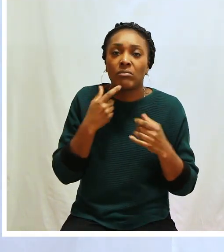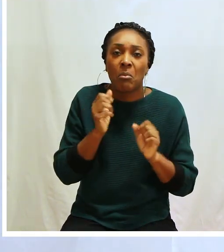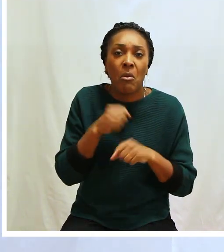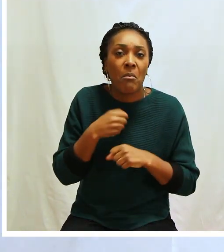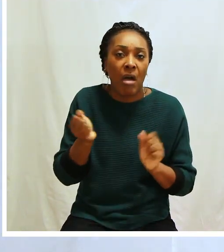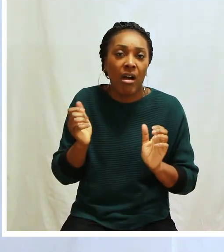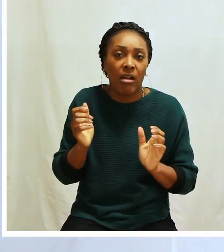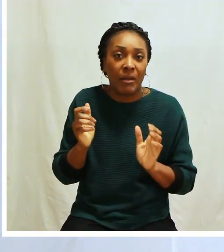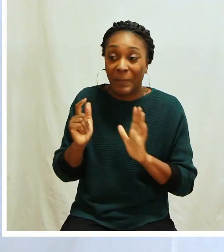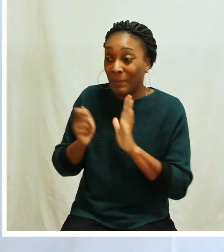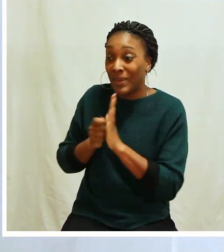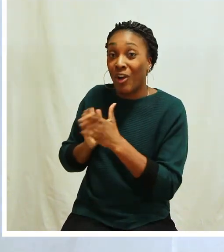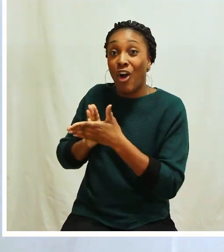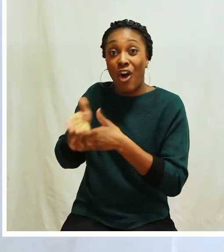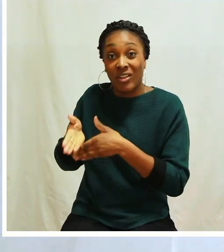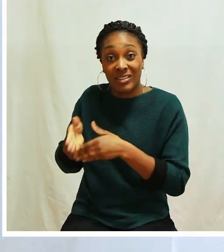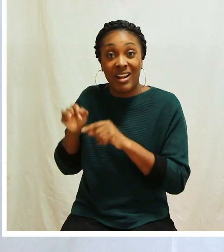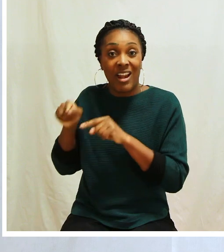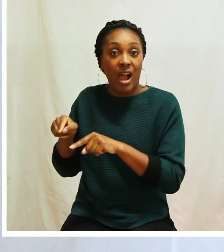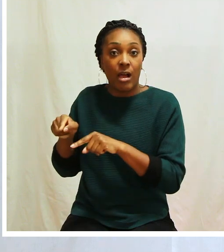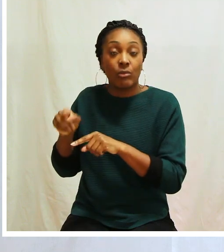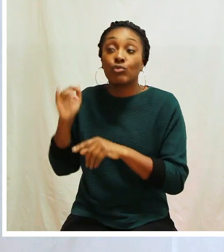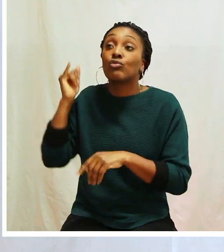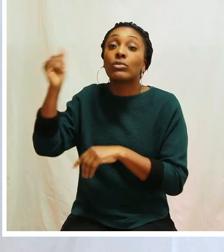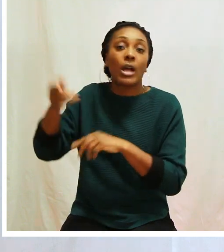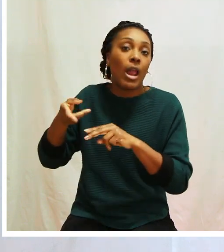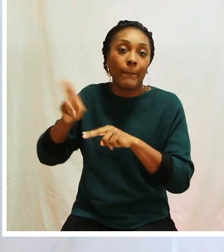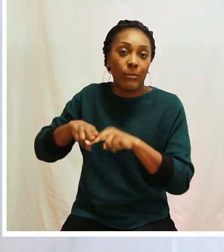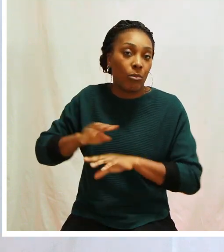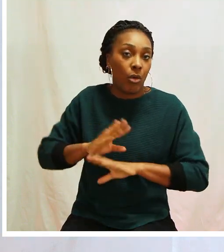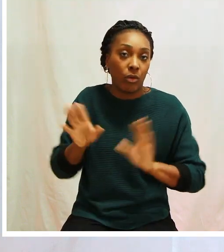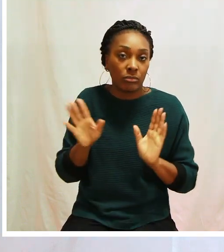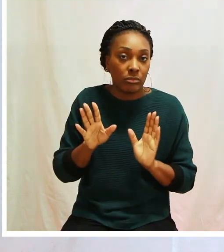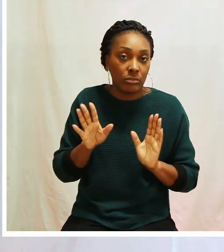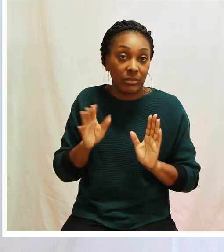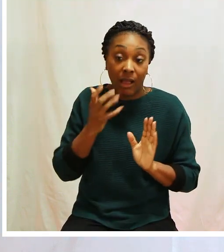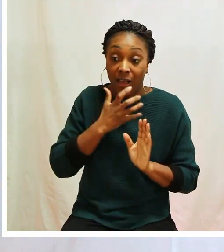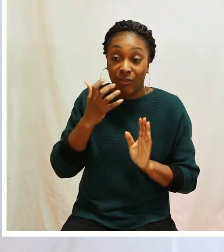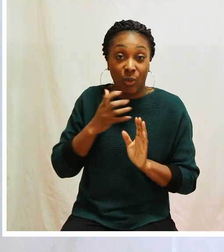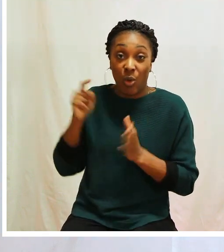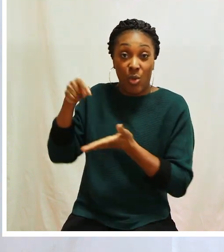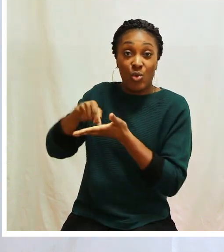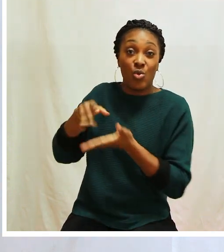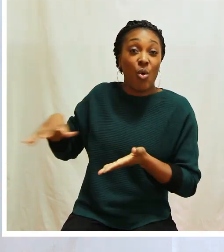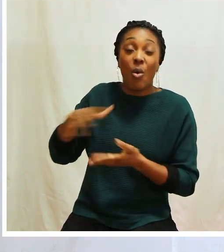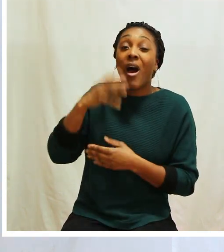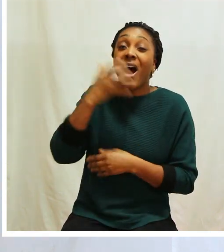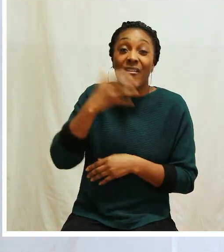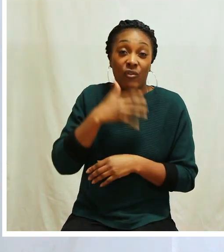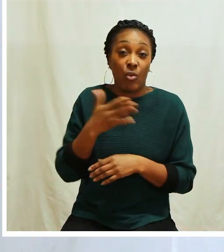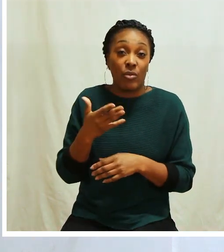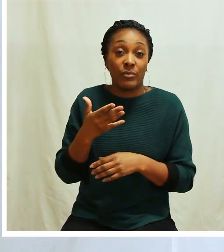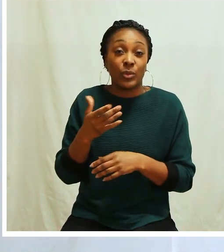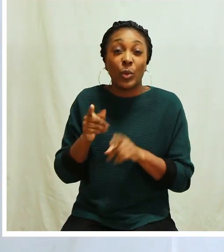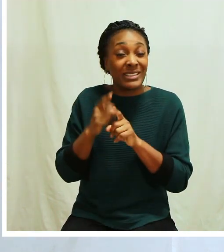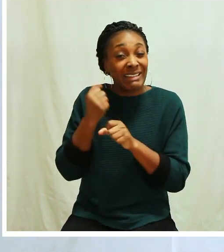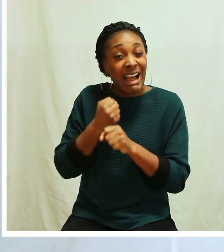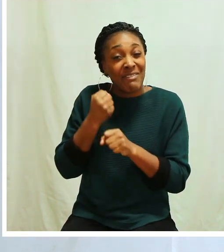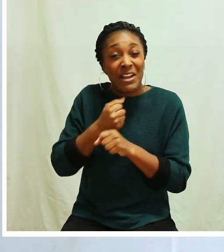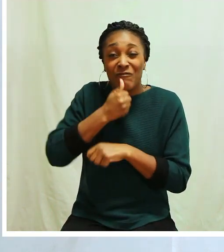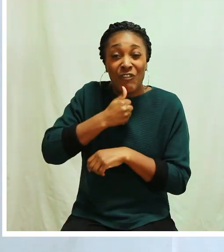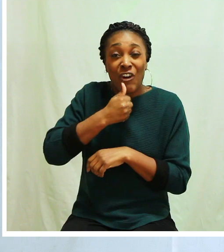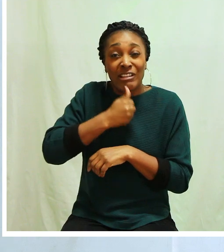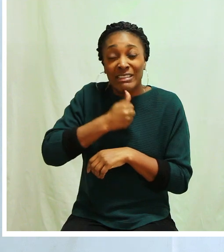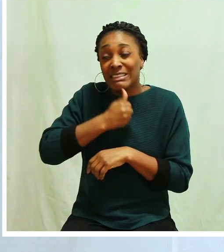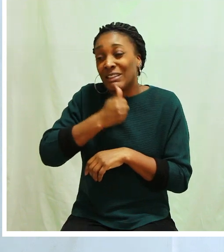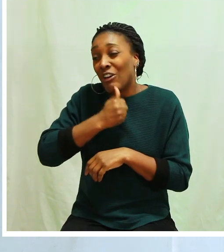là, on en ressort mort. C'est le résultat de cet endroit. Donc c'est les travaux forcés au quotidien,